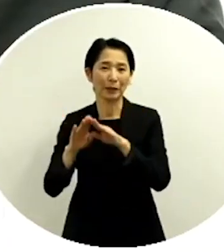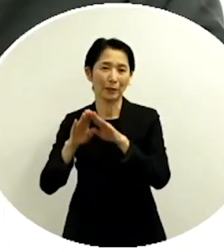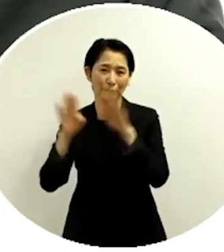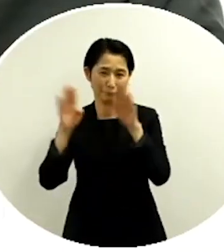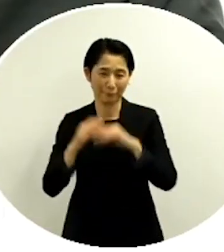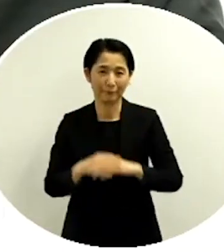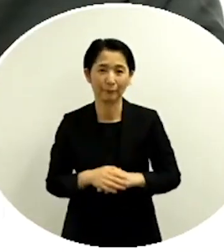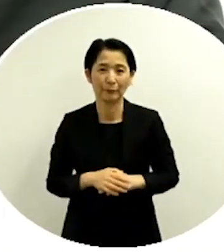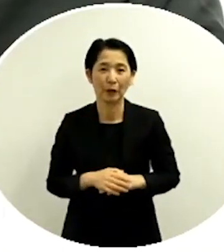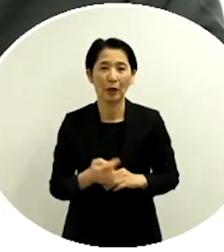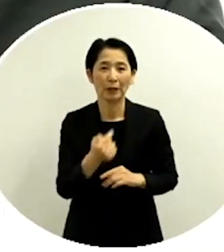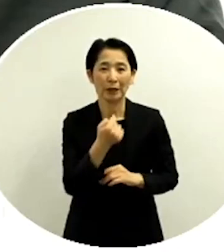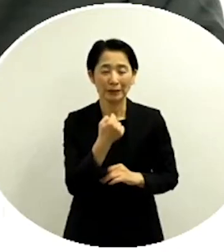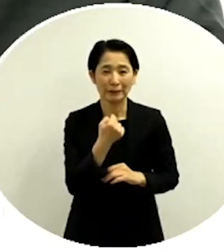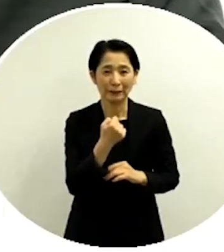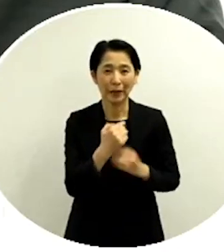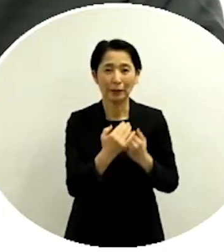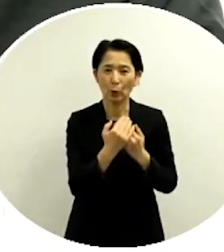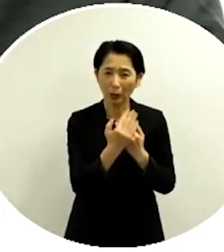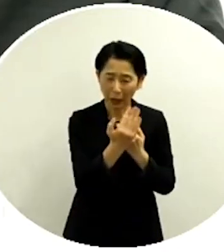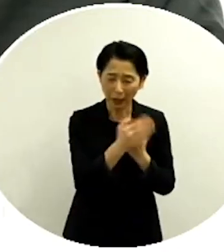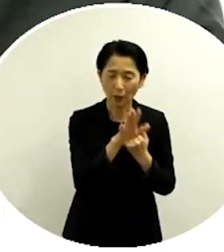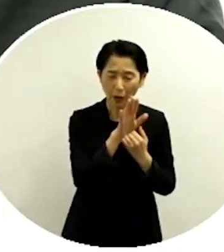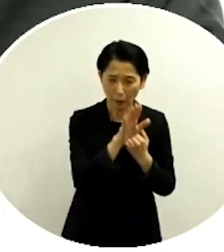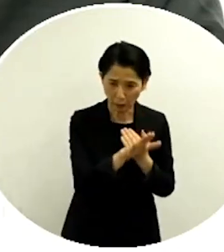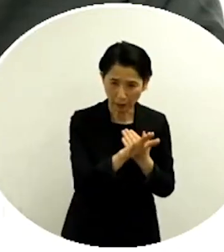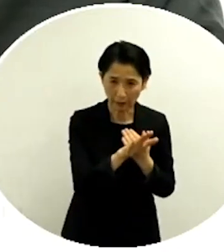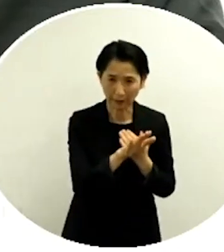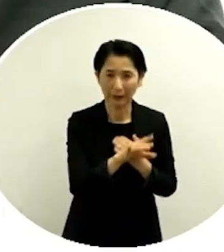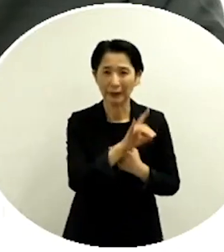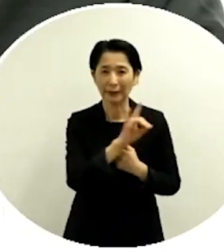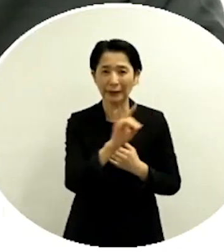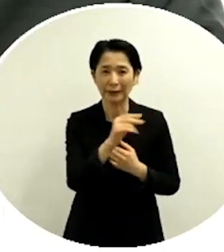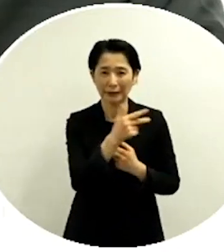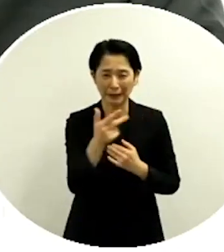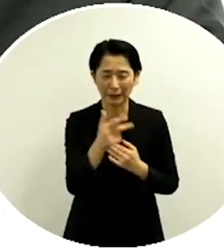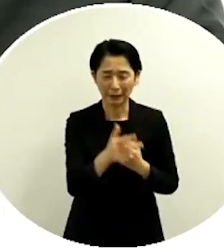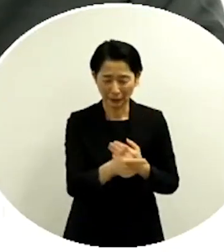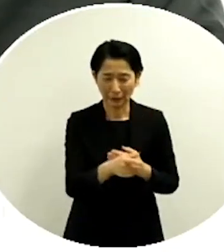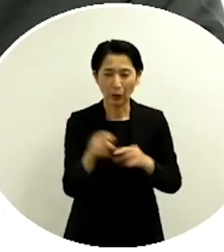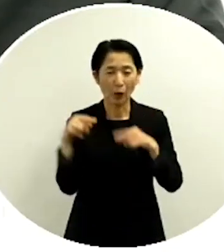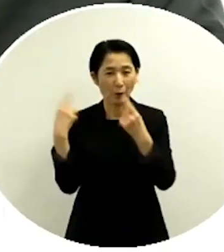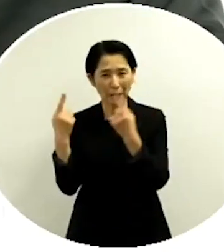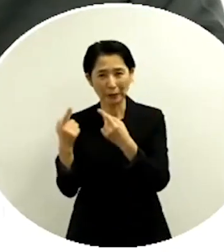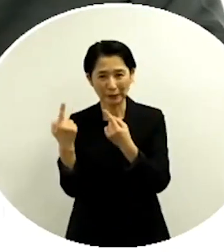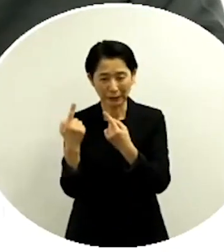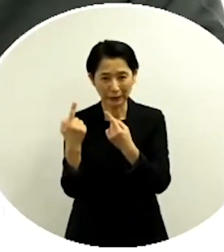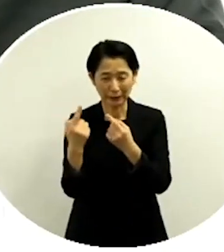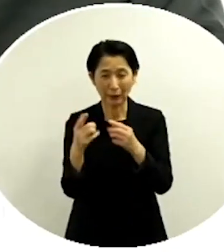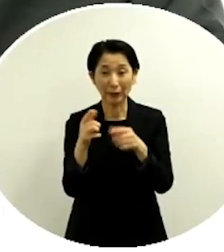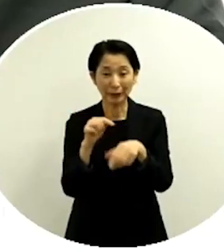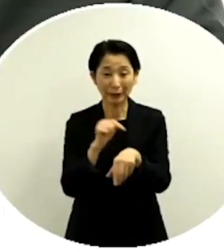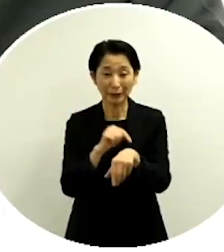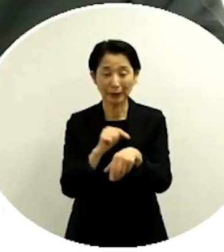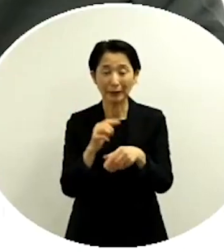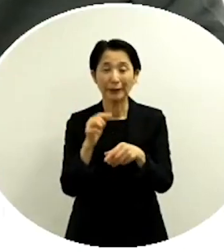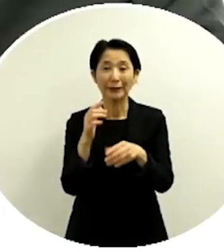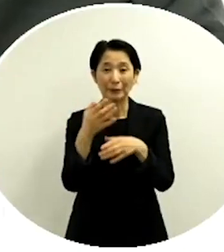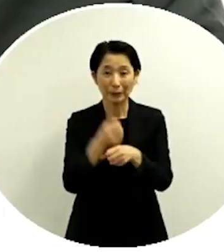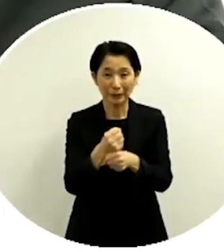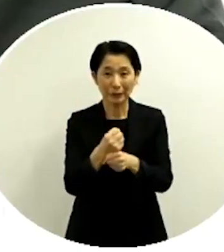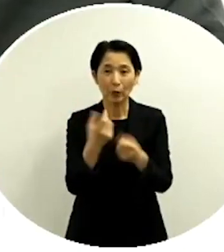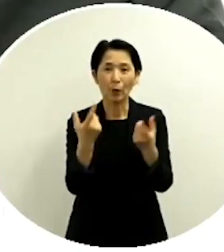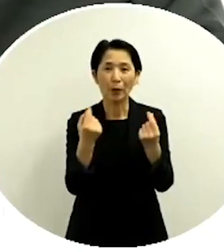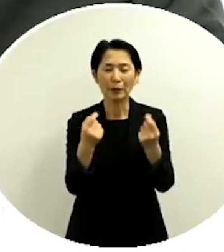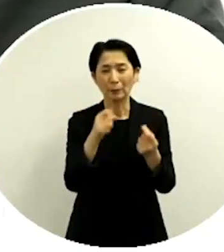日當市阿東大会はてぃ時はきちんとフロストあああーーヌードきちんとやると